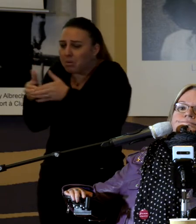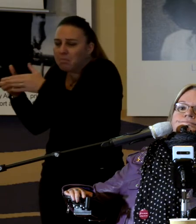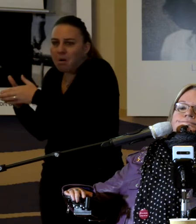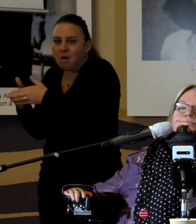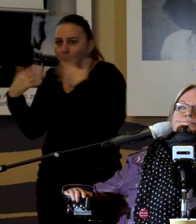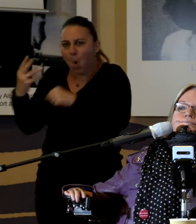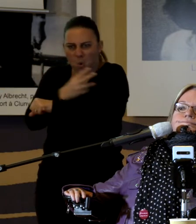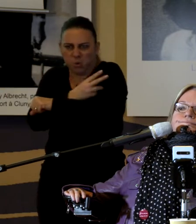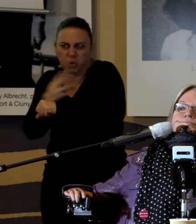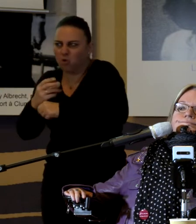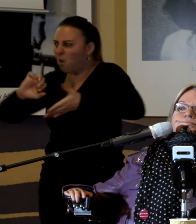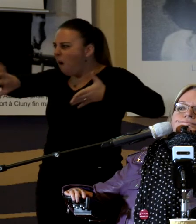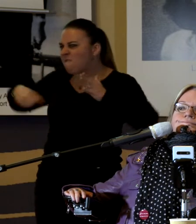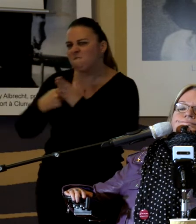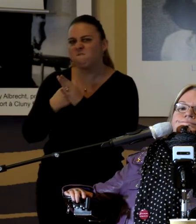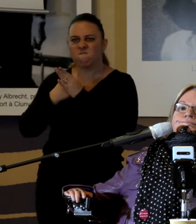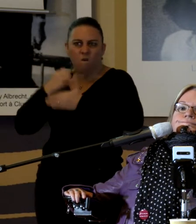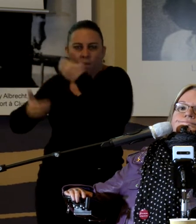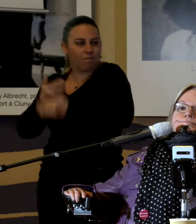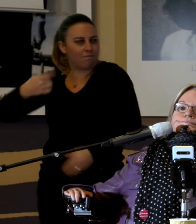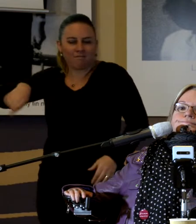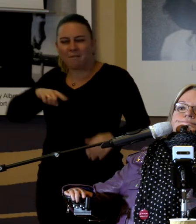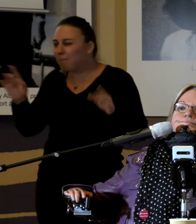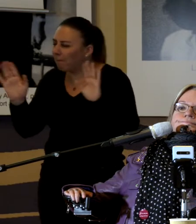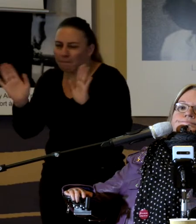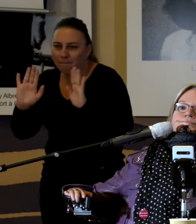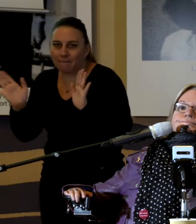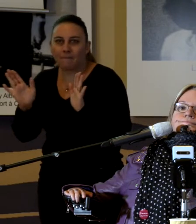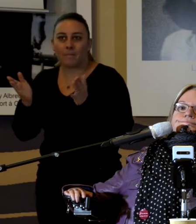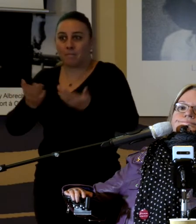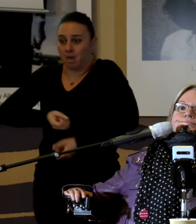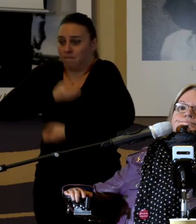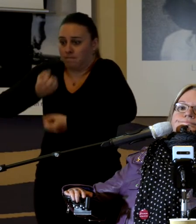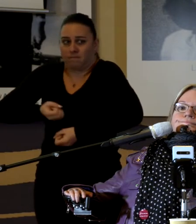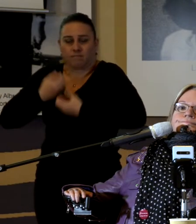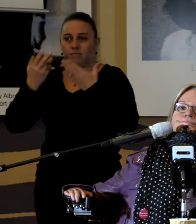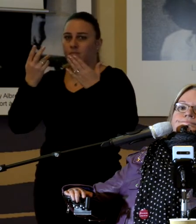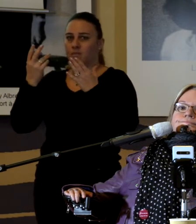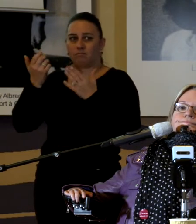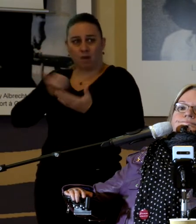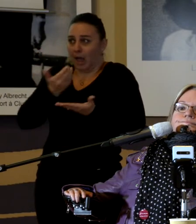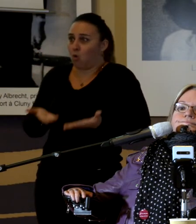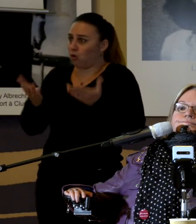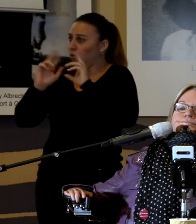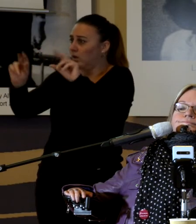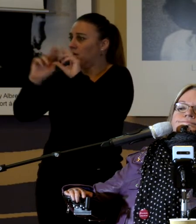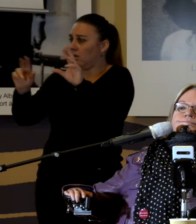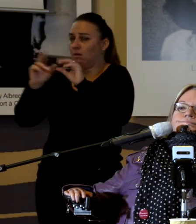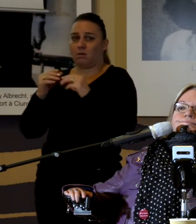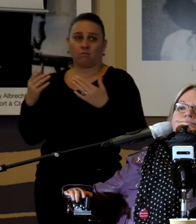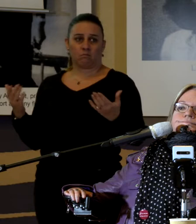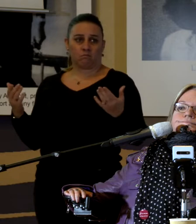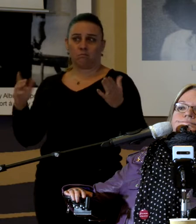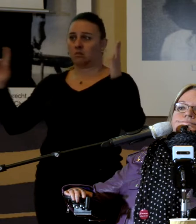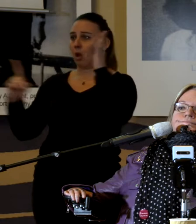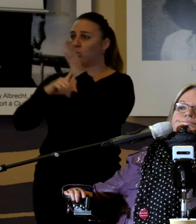radicaux que nous sommes. En fait, ce discours, ce que nous disons, ce n'est rien moins que le